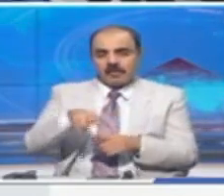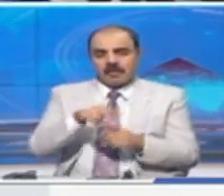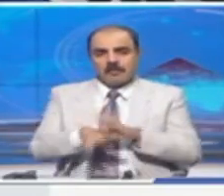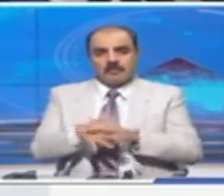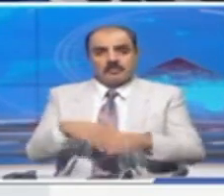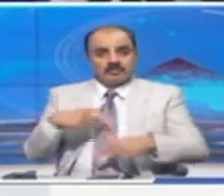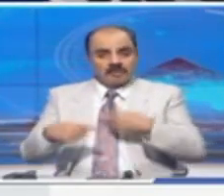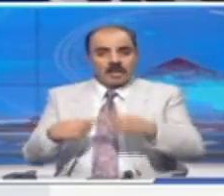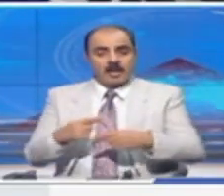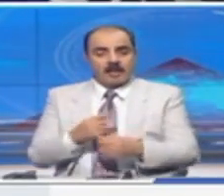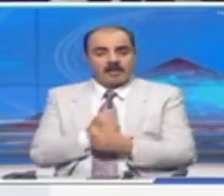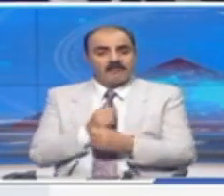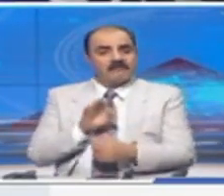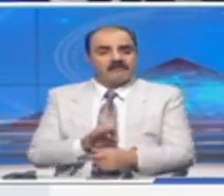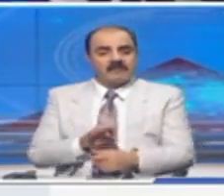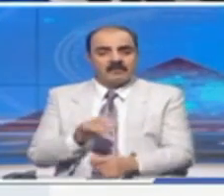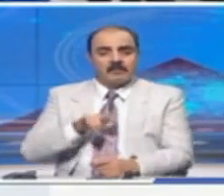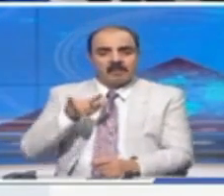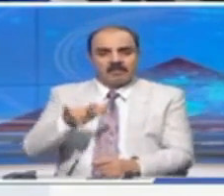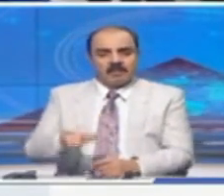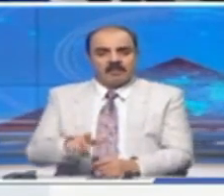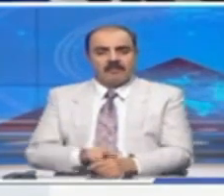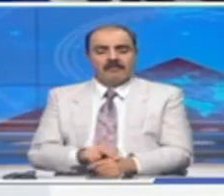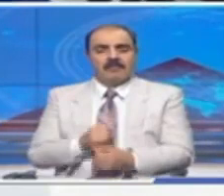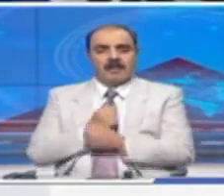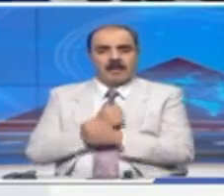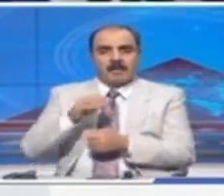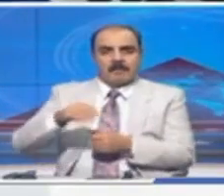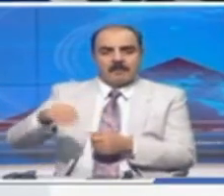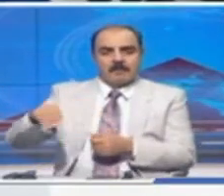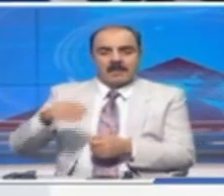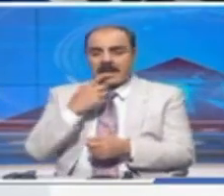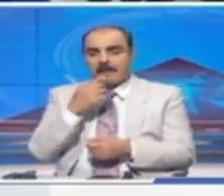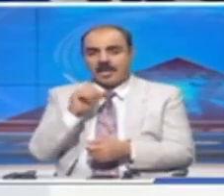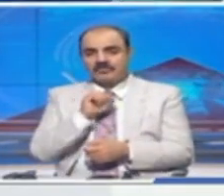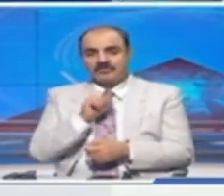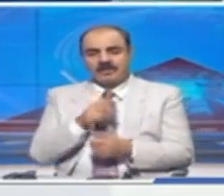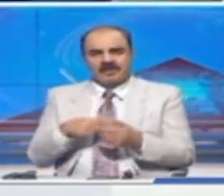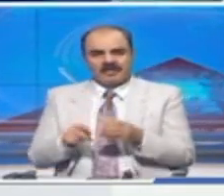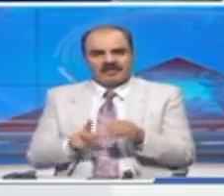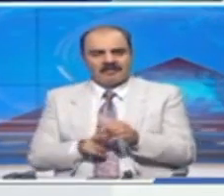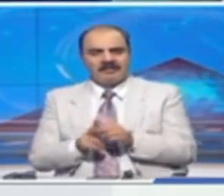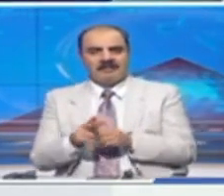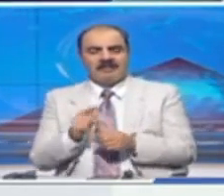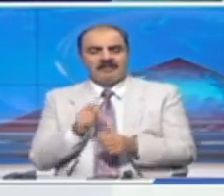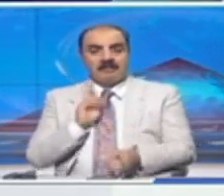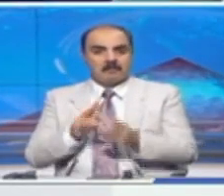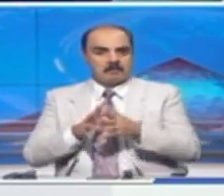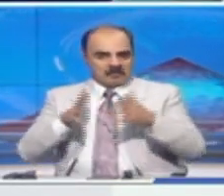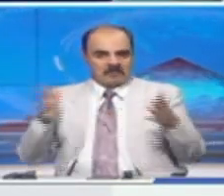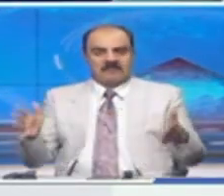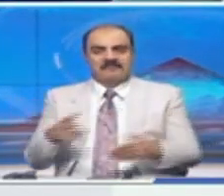للمشروعات الجاري تطويرها بمحيط طريق المطار والمعابد وطريق الكباش، تمهيدا لافتتاحه في احتفالية